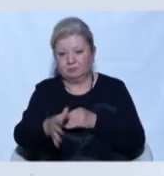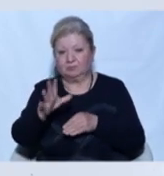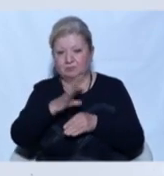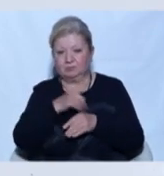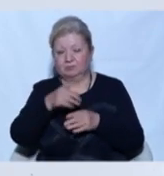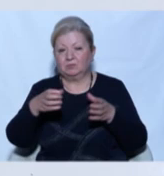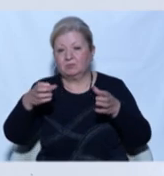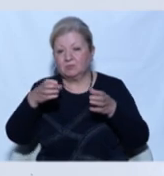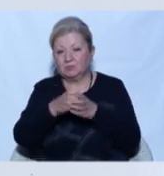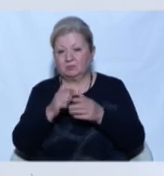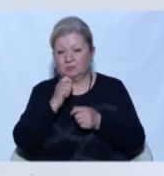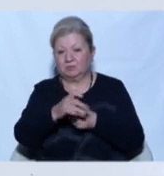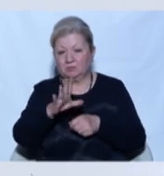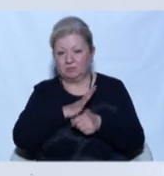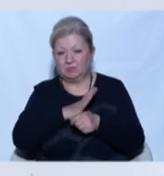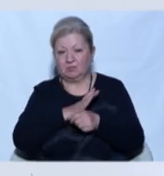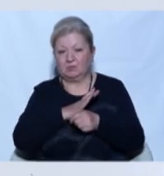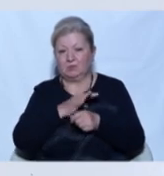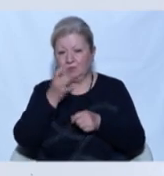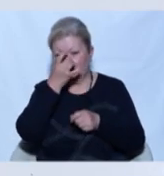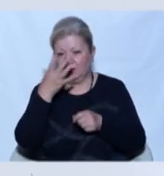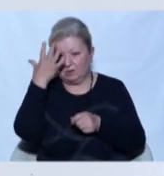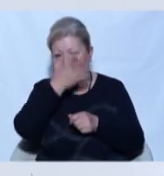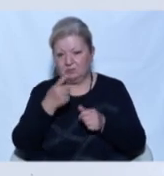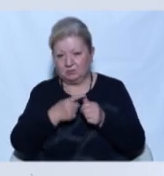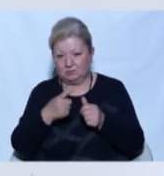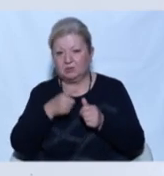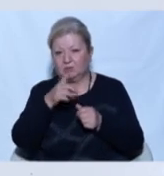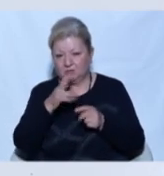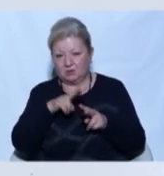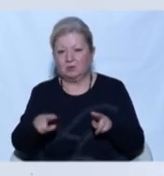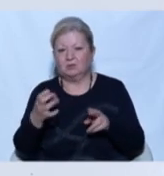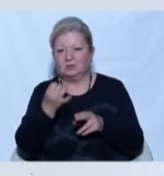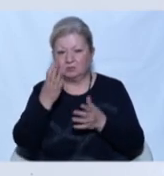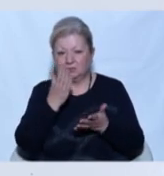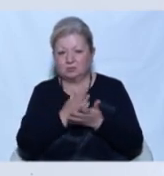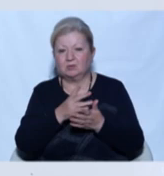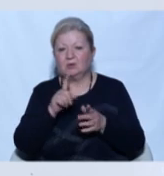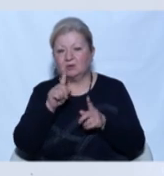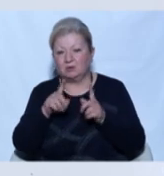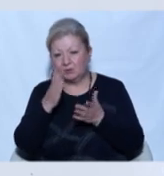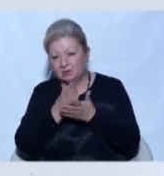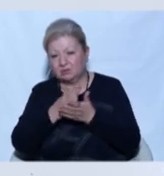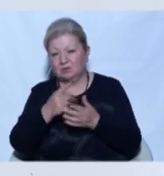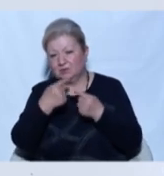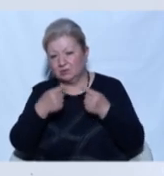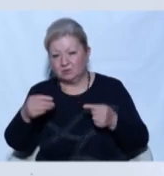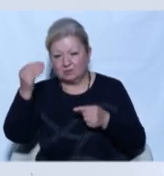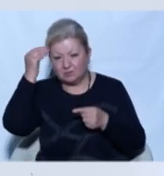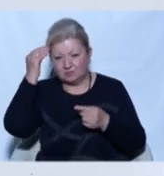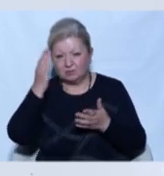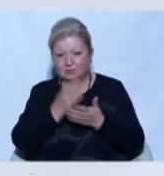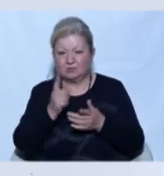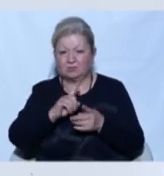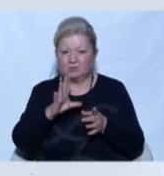ამ კონტინენტს აფრიკა ეწოდა, ესეც საინტერესო არის, აფრიკის კონტინენტის სახელწოდება. არსებობს რამდენიმე მოსაზრება, რომ ერთი რომ